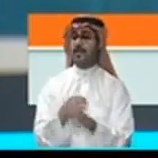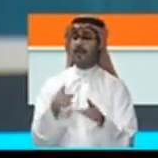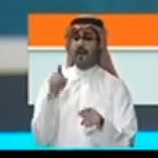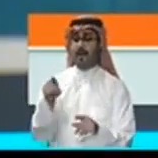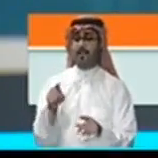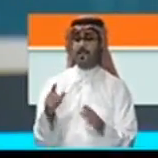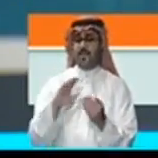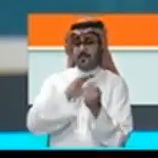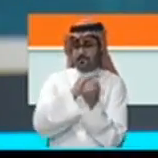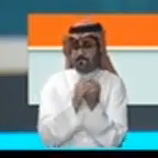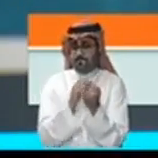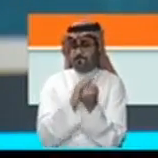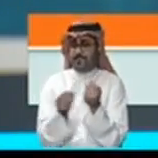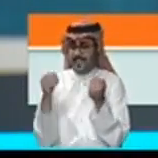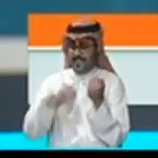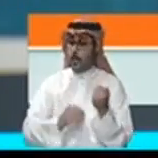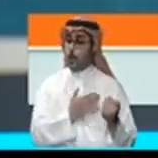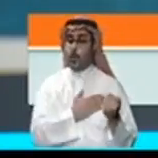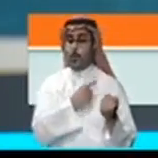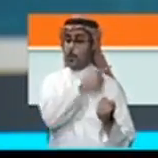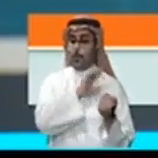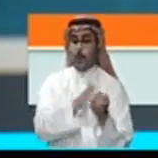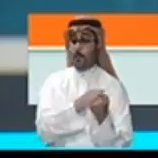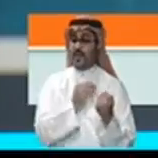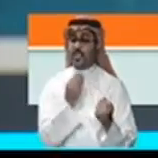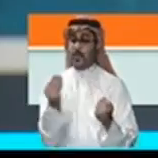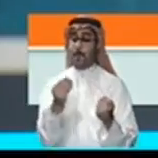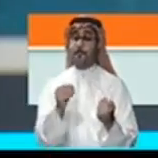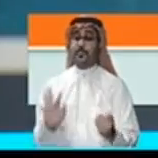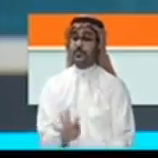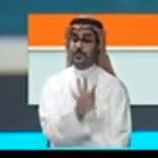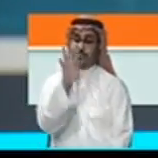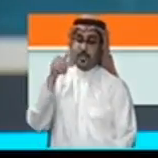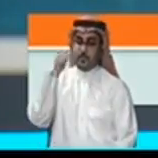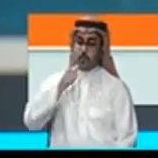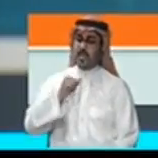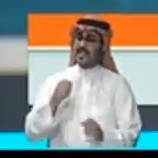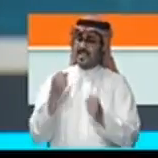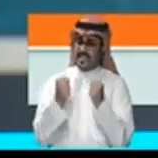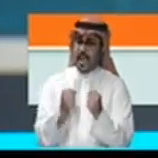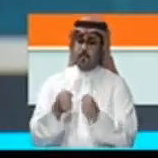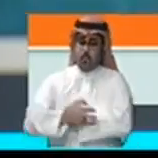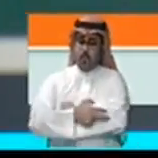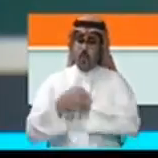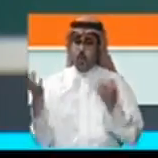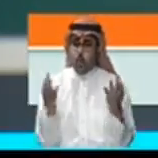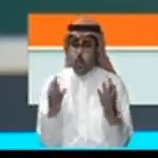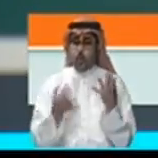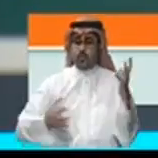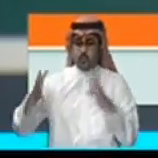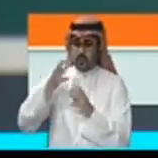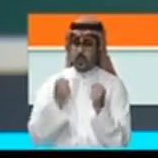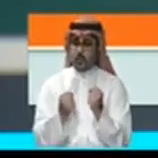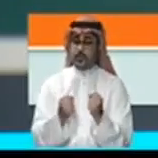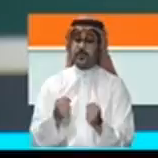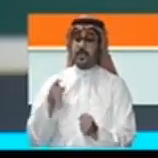حانية لإخواننا المسلمين الذين لا يستطيعون سواء القدوم أو أن هذه المكرمة تشملهم